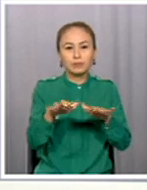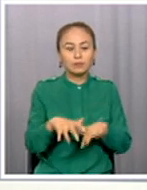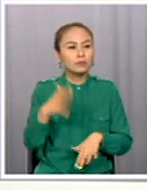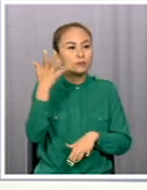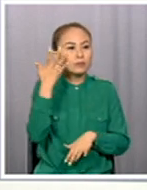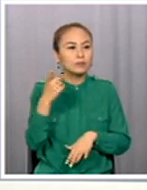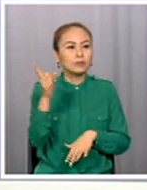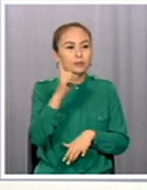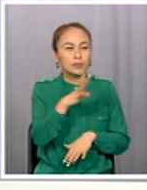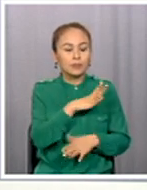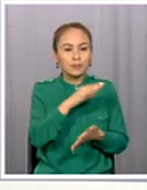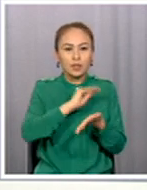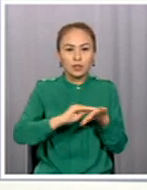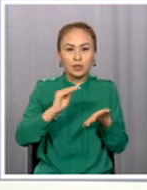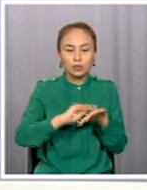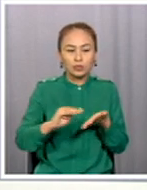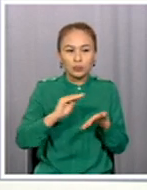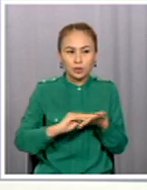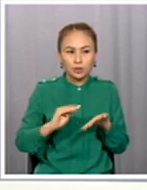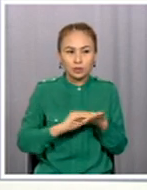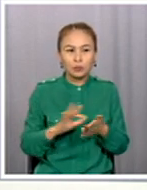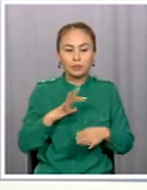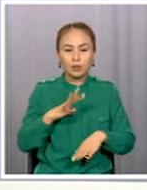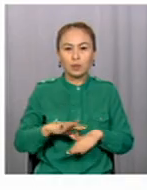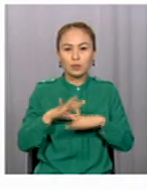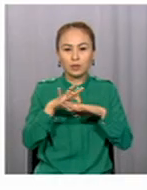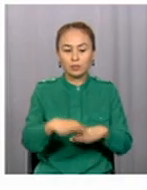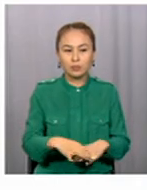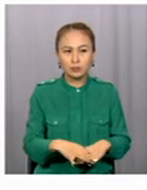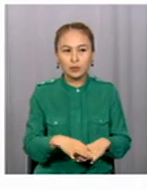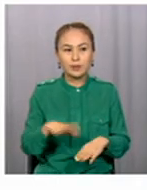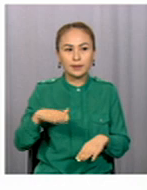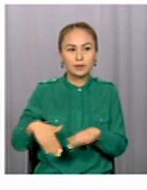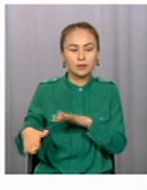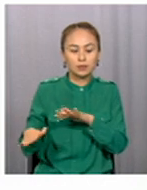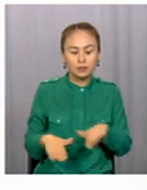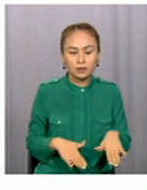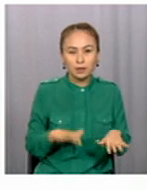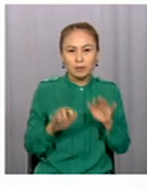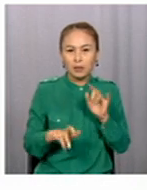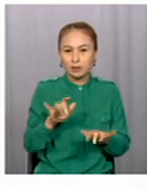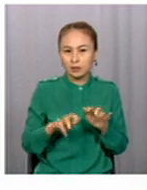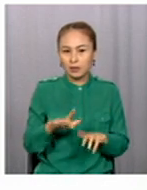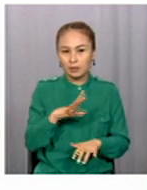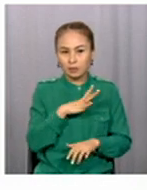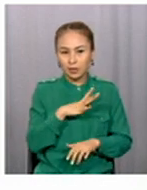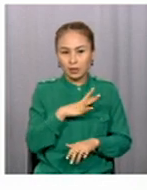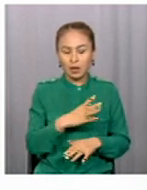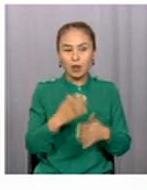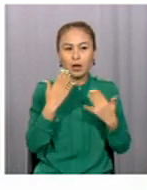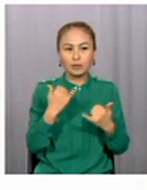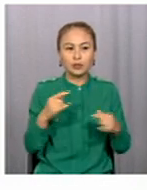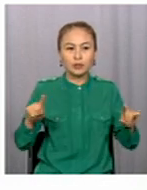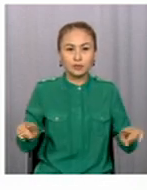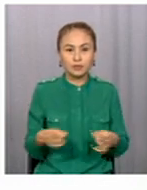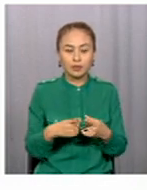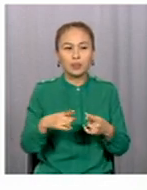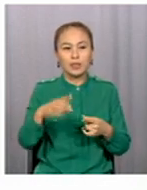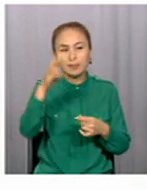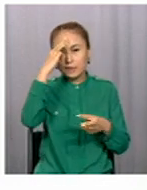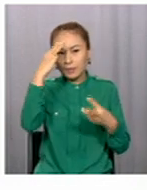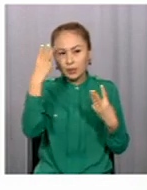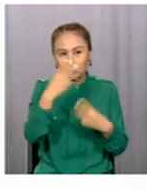үшін жазу машинасы қолданылған. Кейін ғылыми техникалық құралдар дамып,